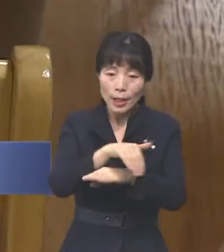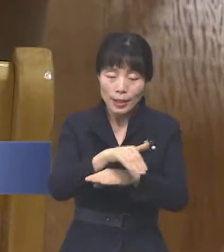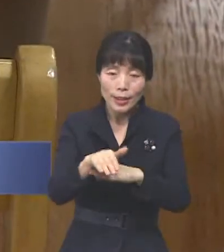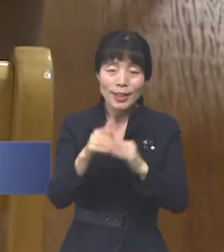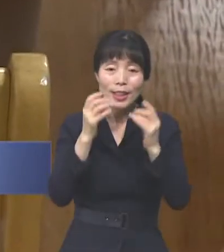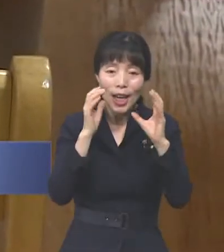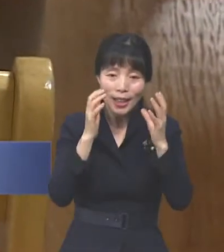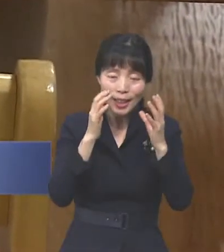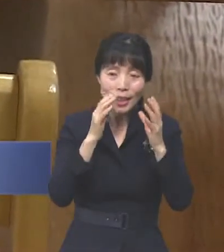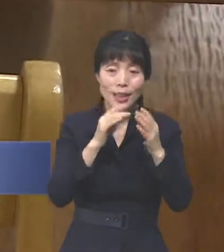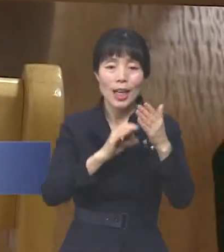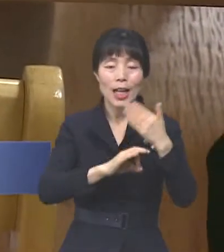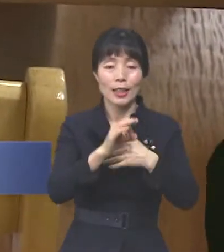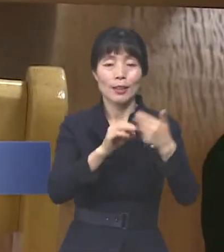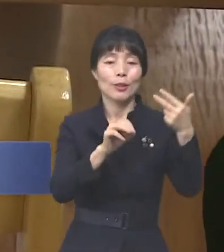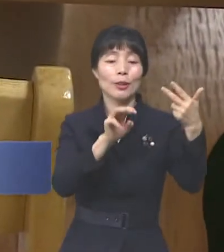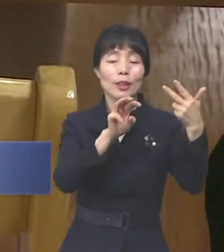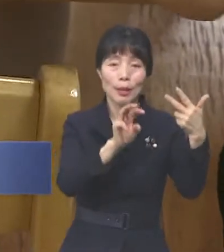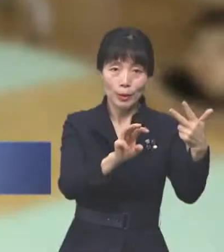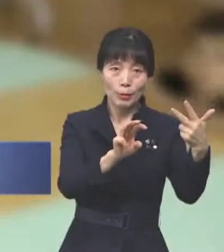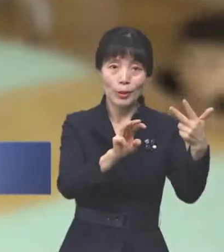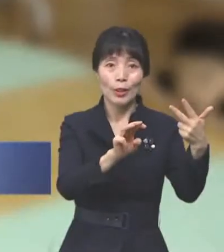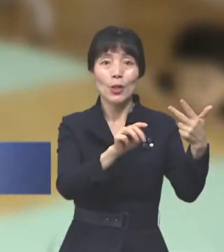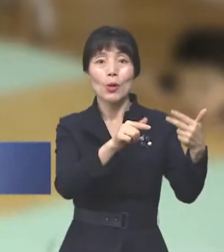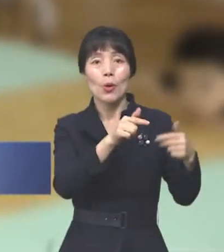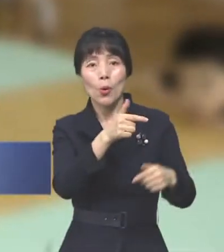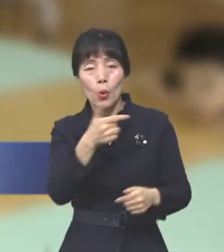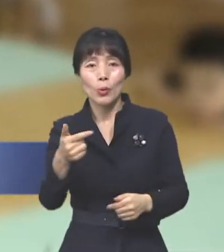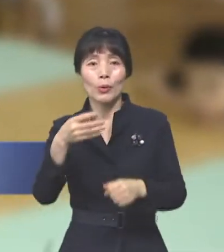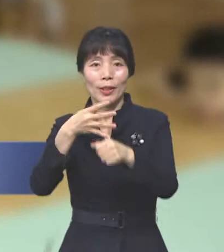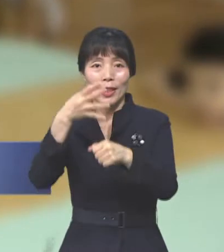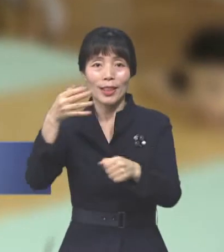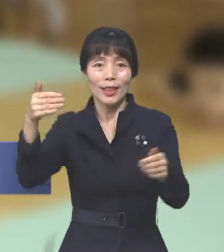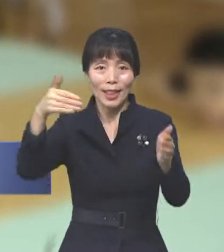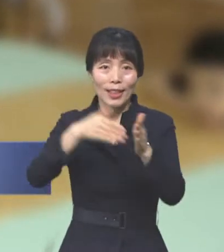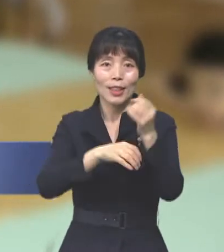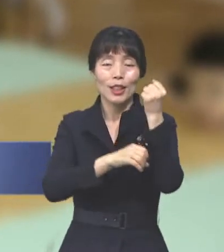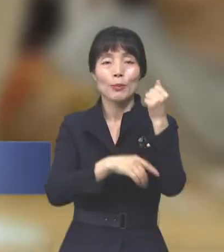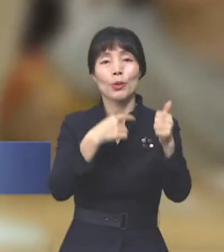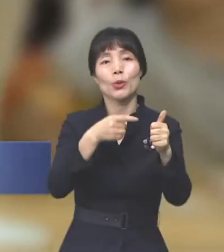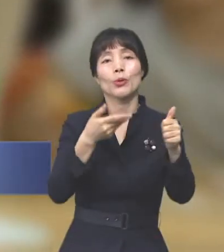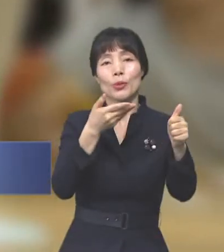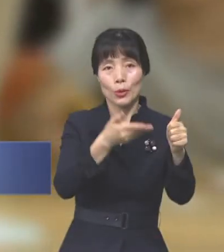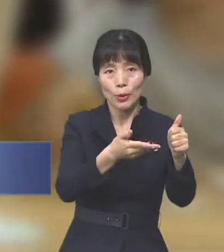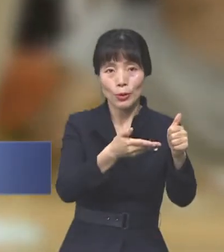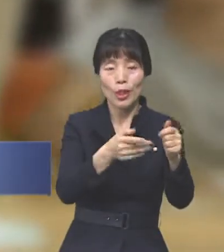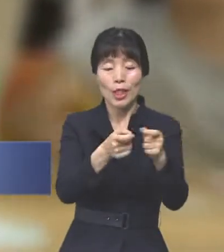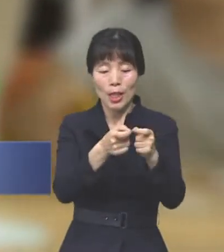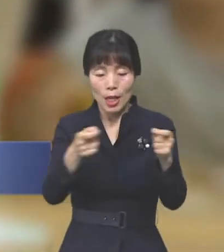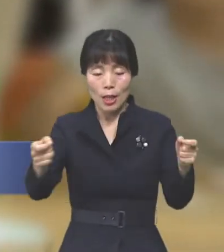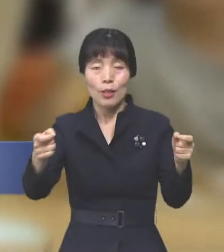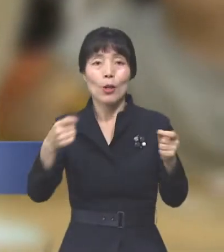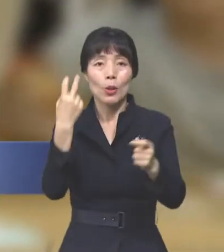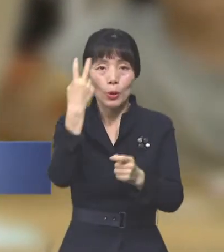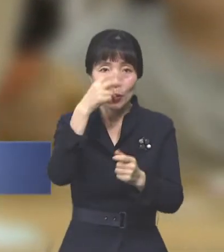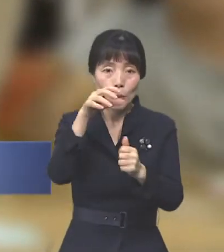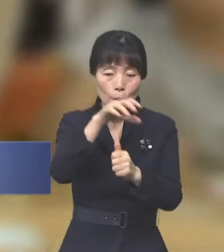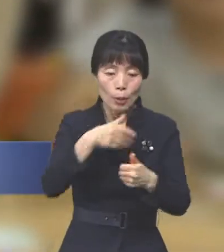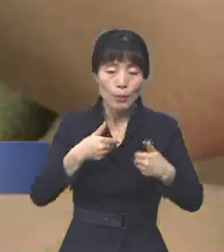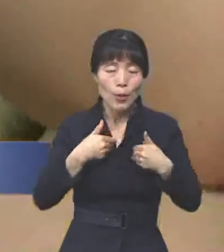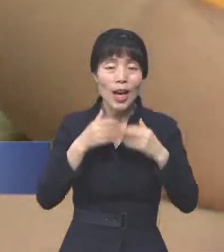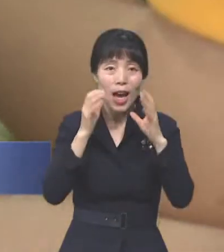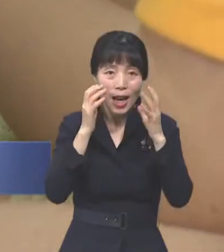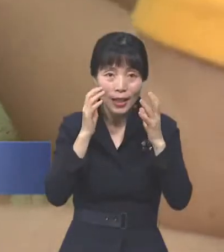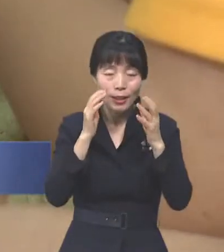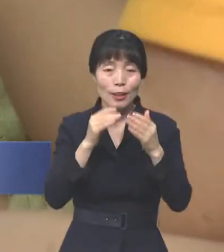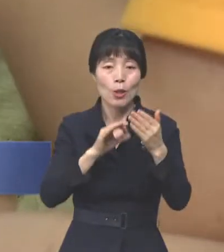영유아에게는 오전 7시 반부터 오후 4시까지 기본교육을 제공하고요. 장시간 돌봄이 필요한 영유아에게는